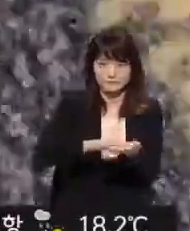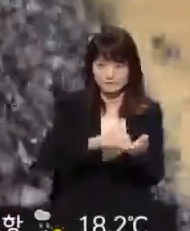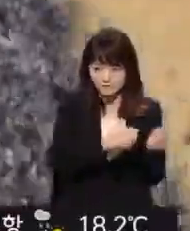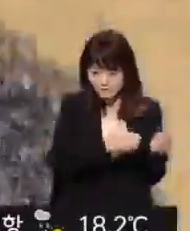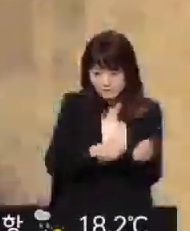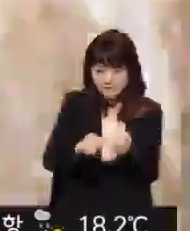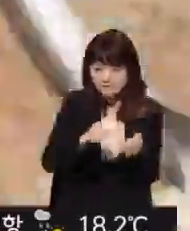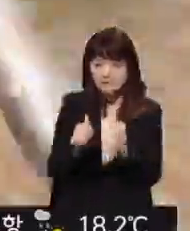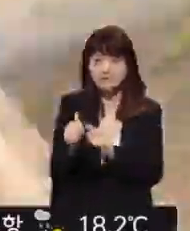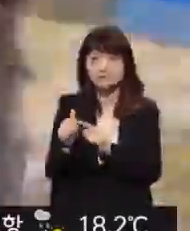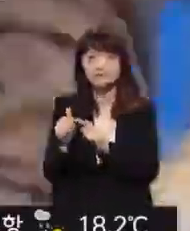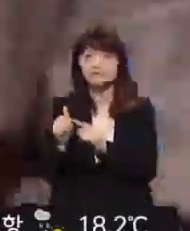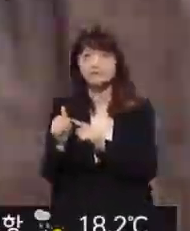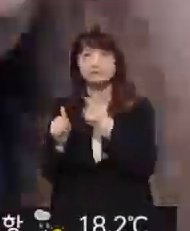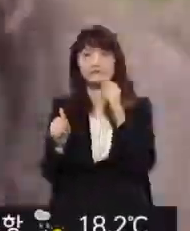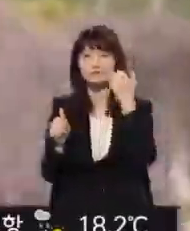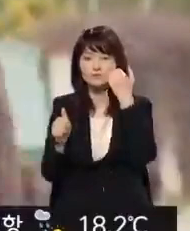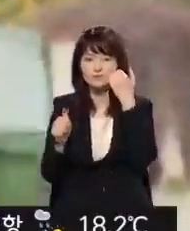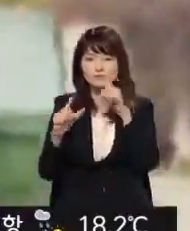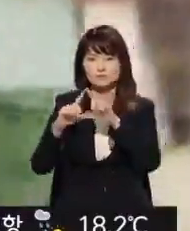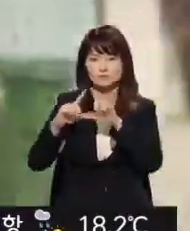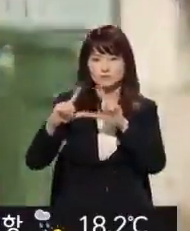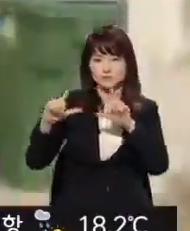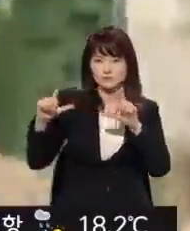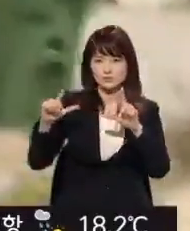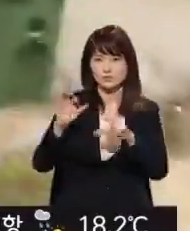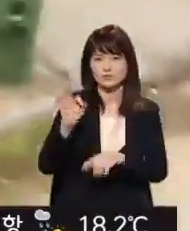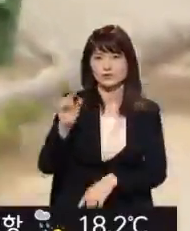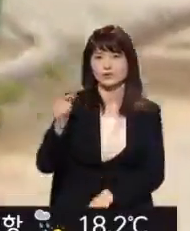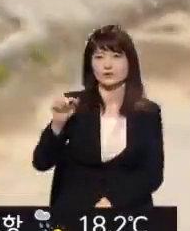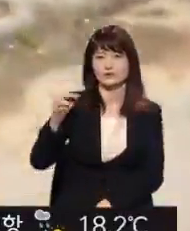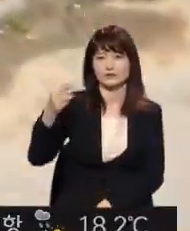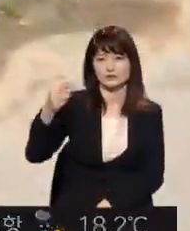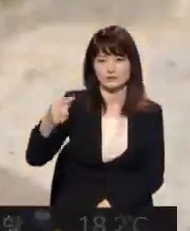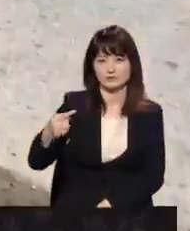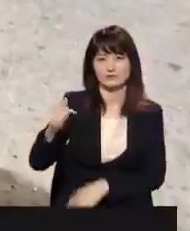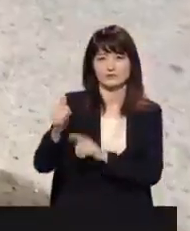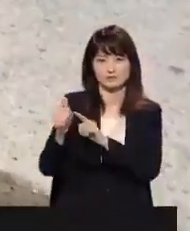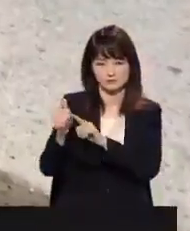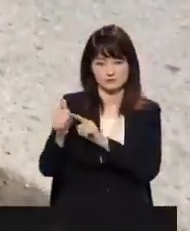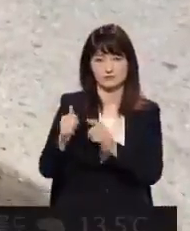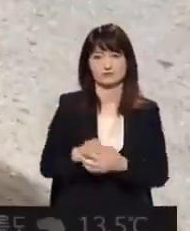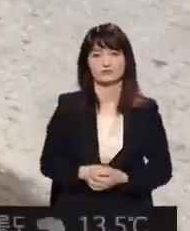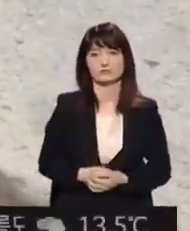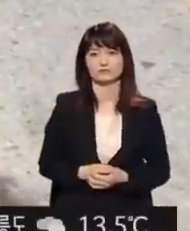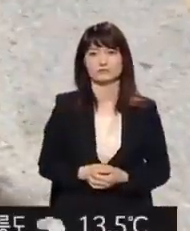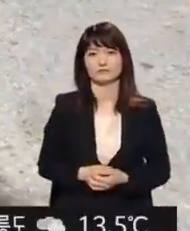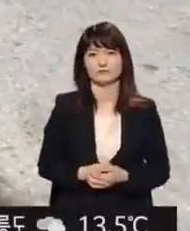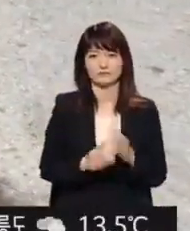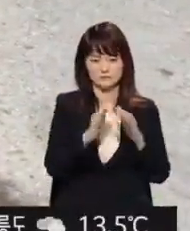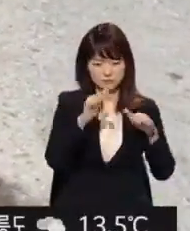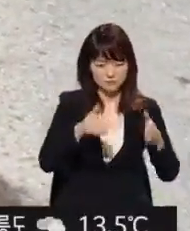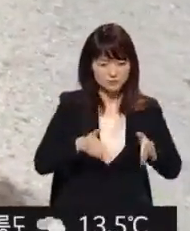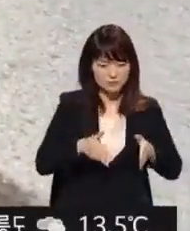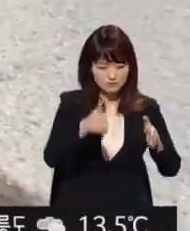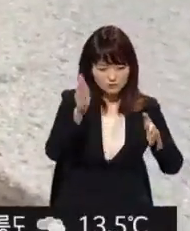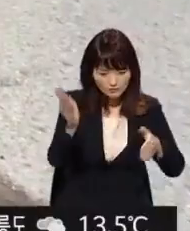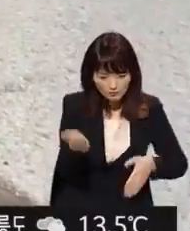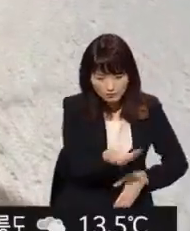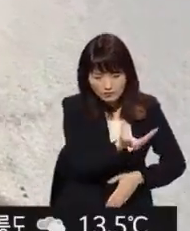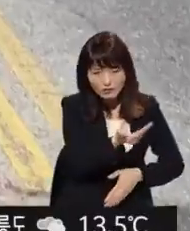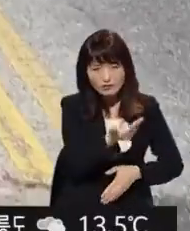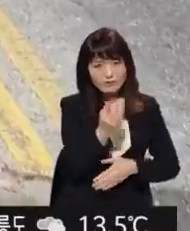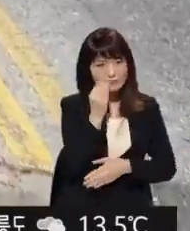남성, 바로 터미 네이러 주인공인 아놀드 슈워제네거입니다. 와우. 멋있죠? 자, 동네에 도로가 파인 채로 몇 주